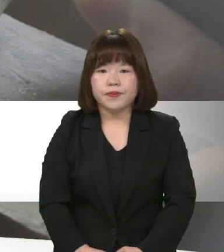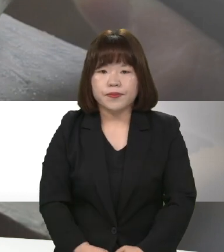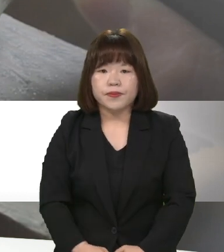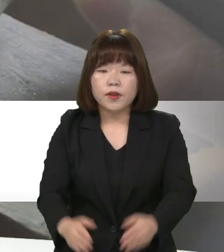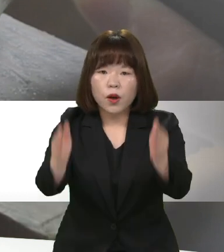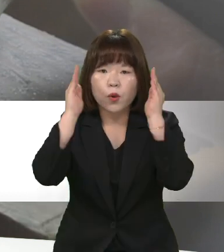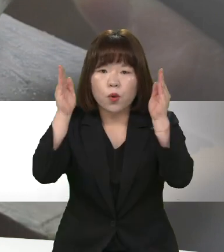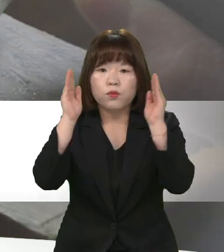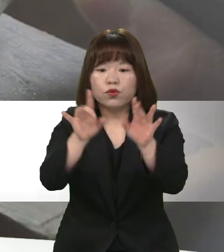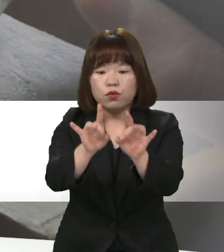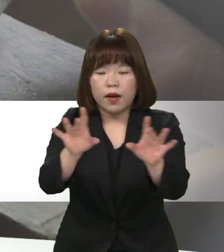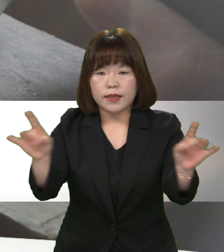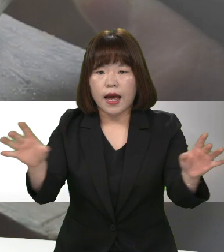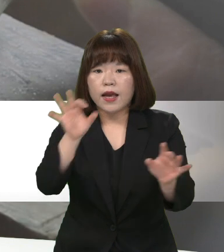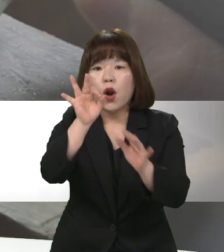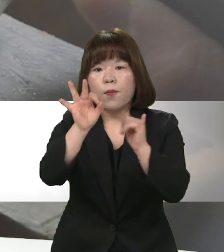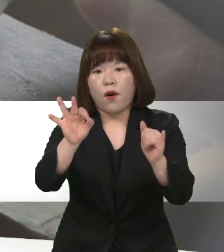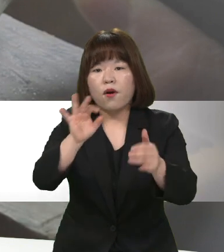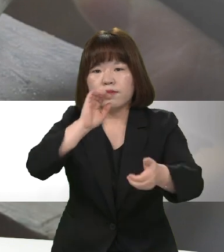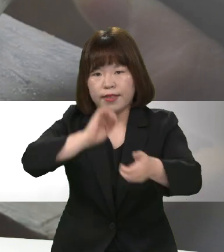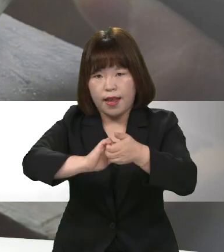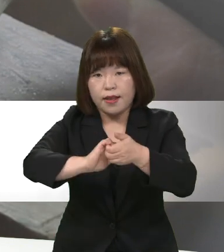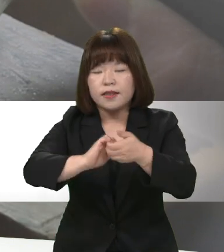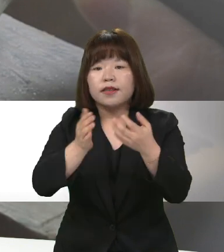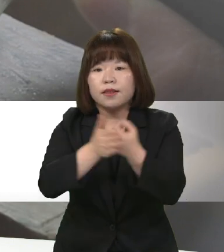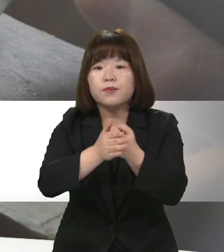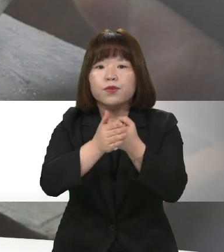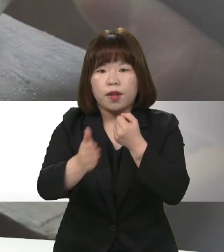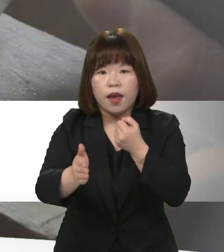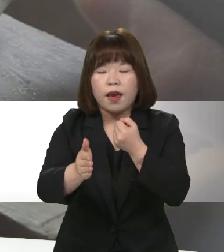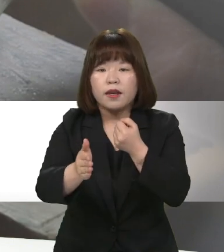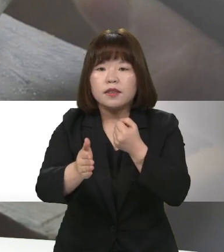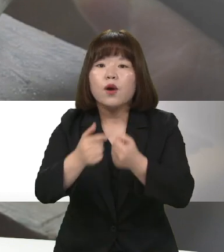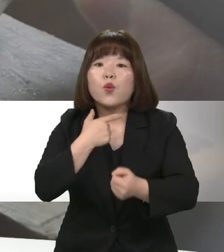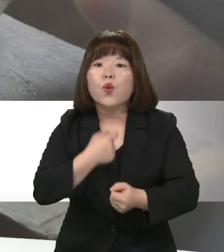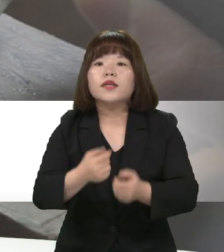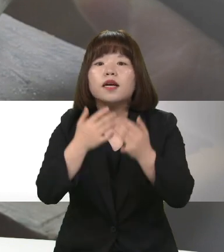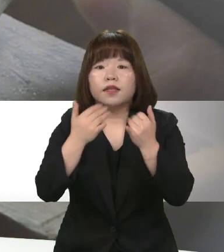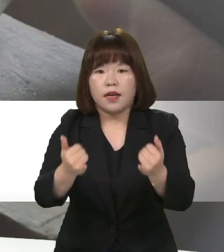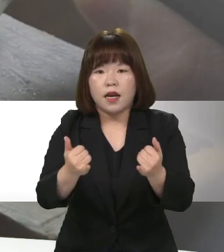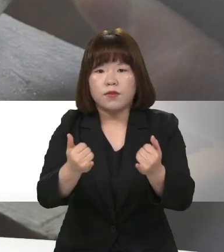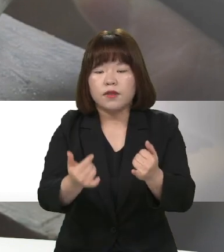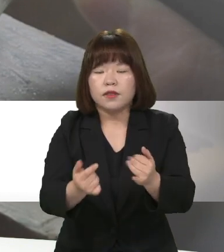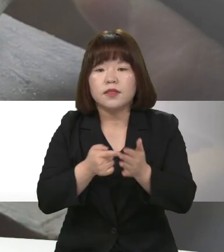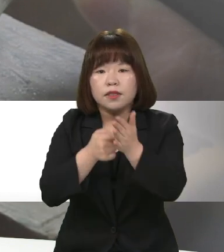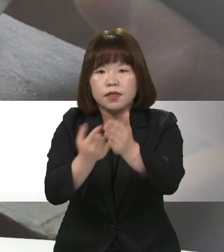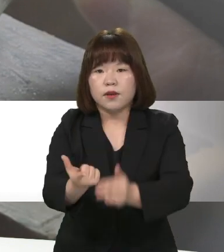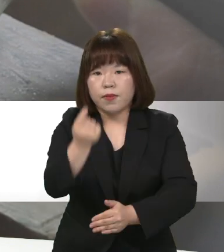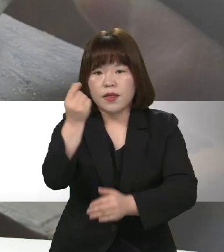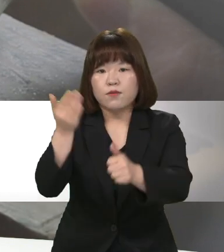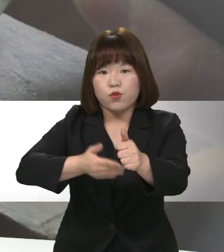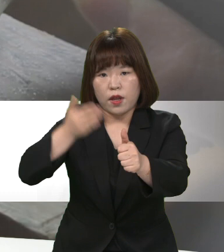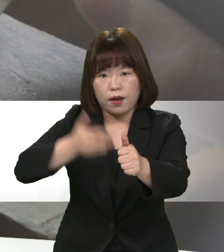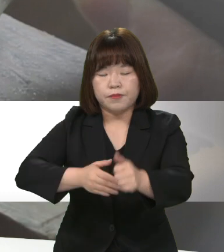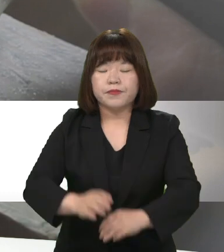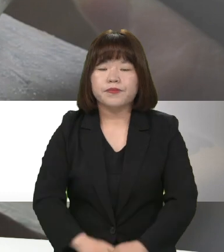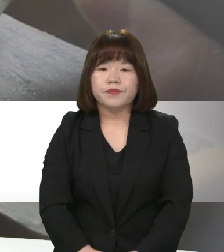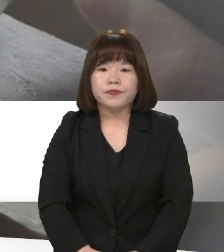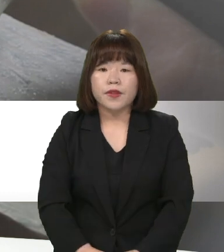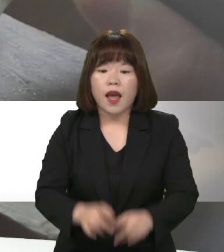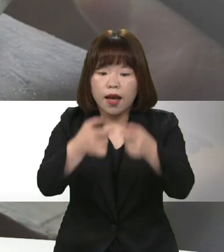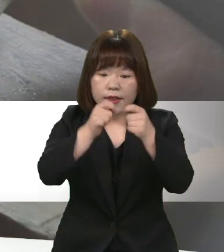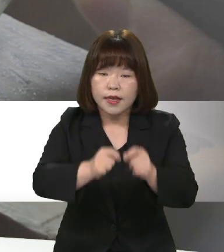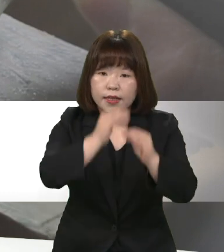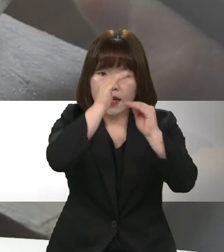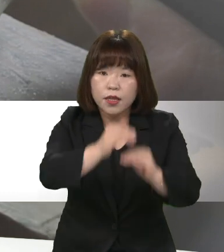은데요 각 강좌당 10명씩 선착순으로 수강신청을 받는 만큼 관심있으신 분들은 신청을 서두르셔야 겟습니다 더